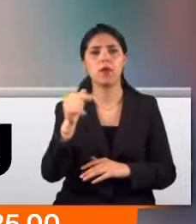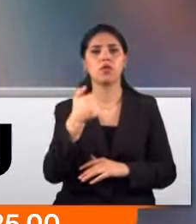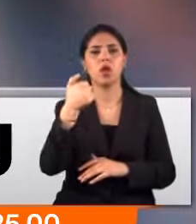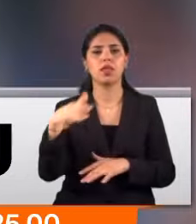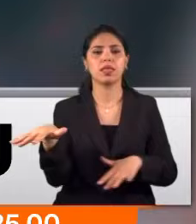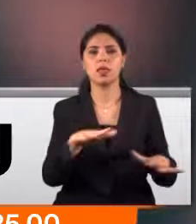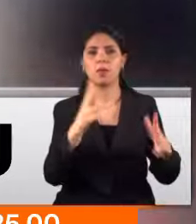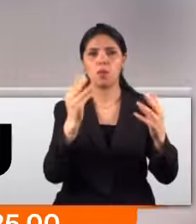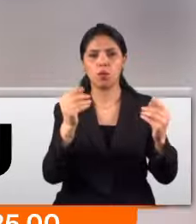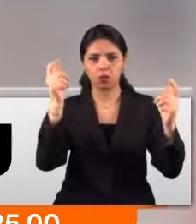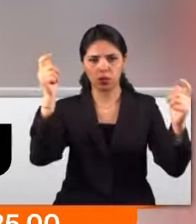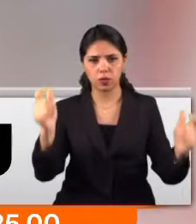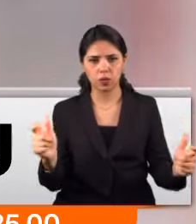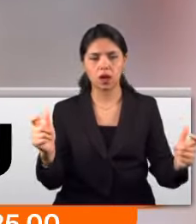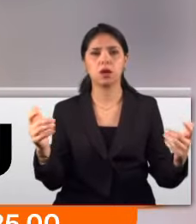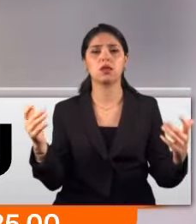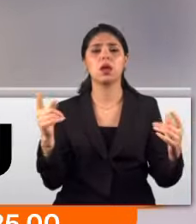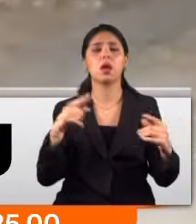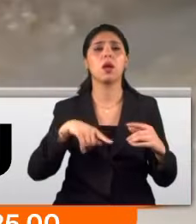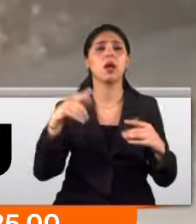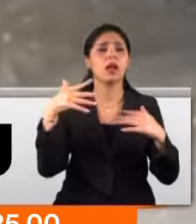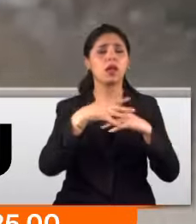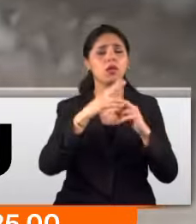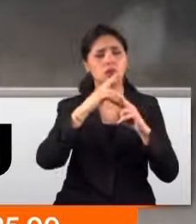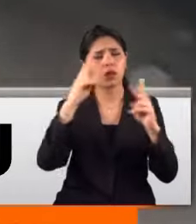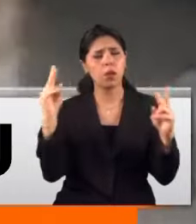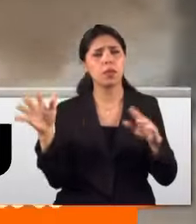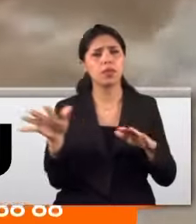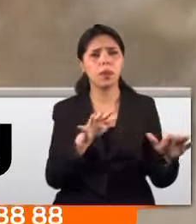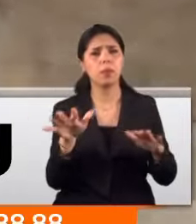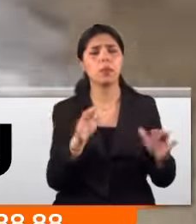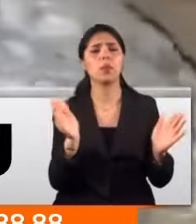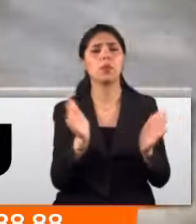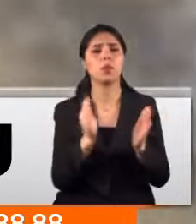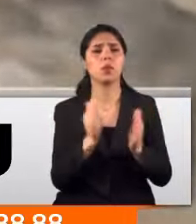bölgede artçı sarsıntılar gece boyu sürdü. Deprem oluyor.